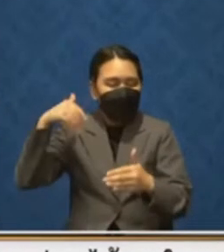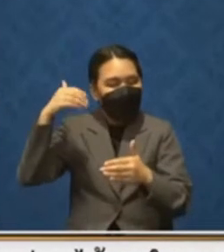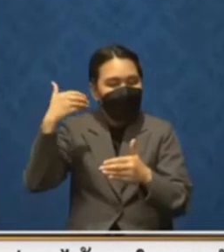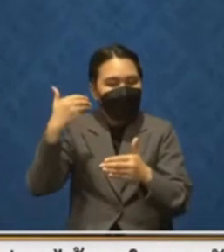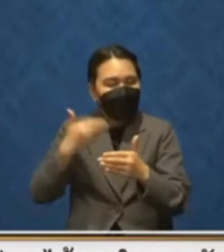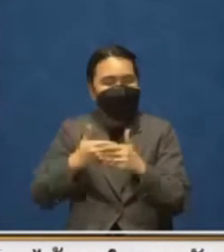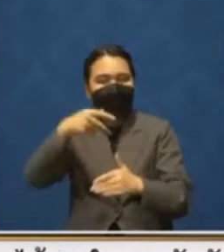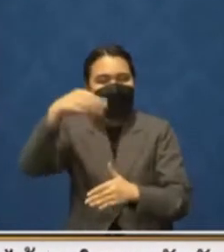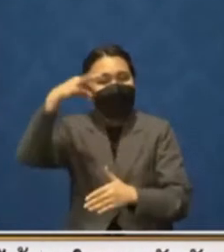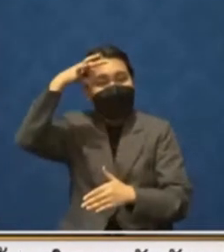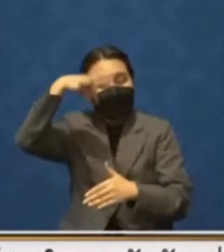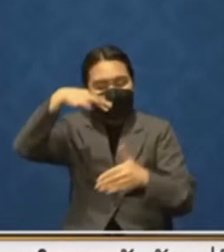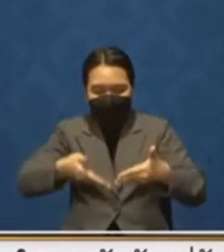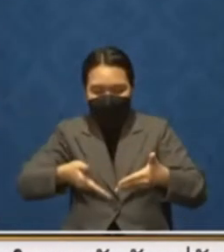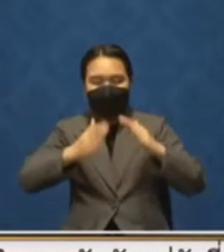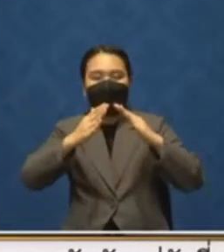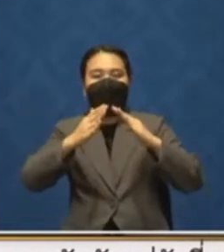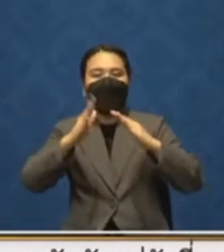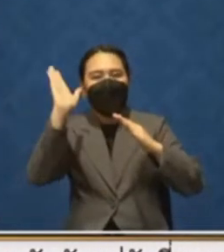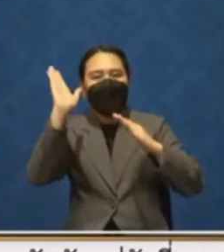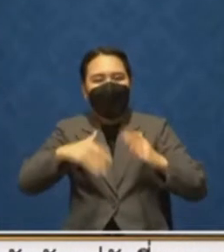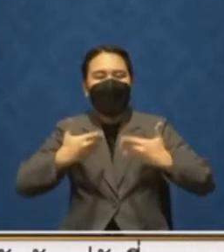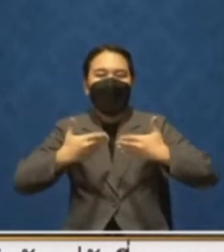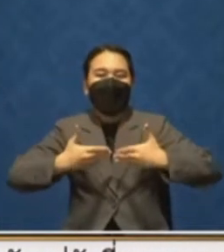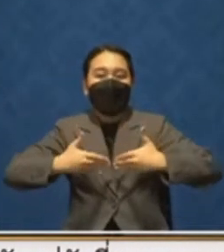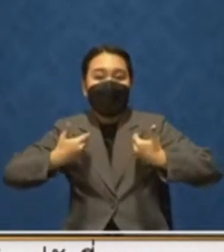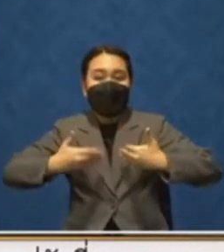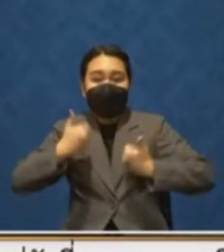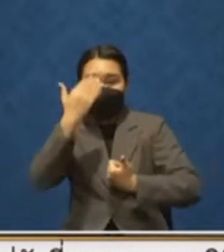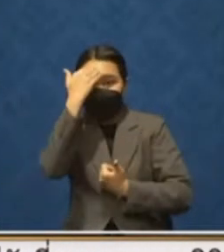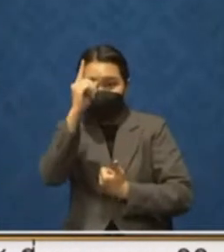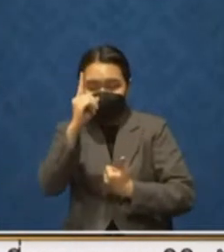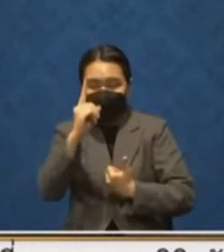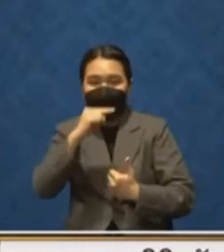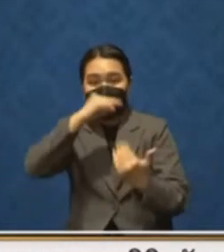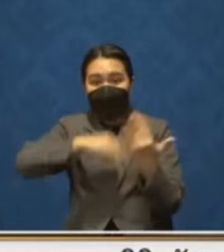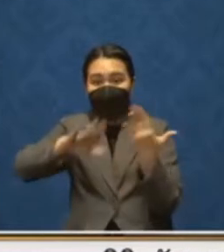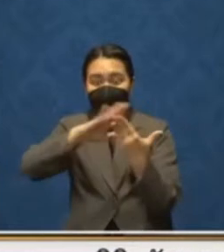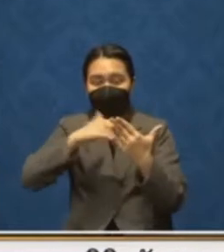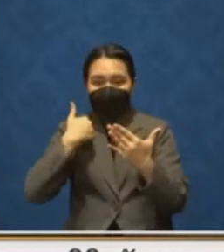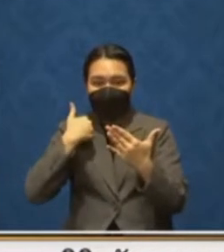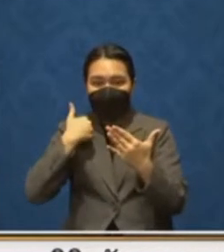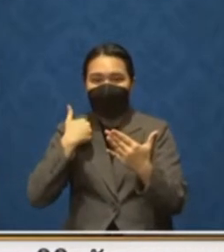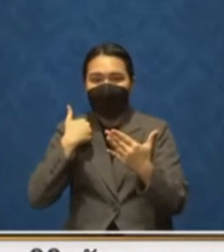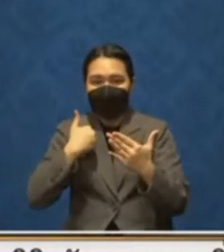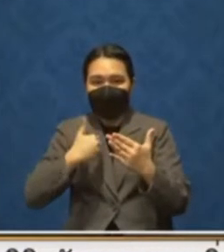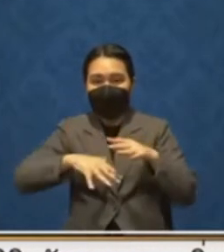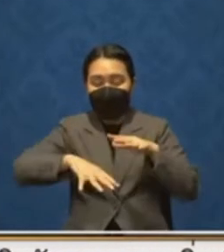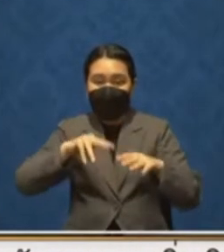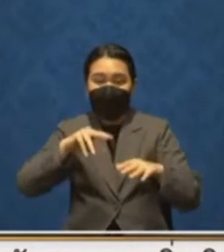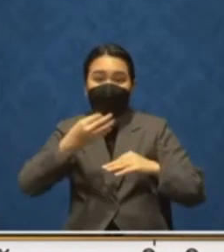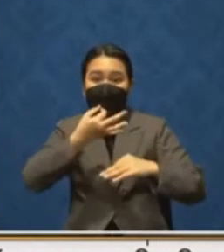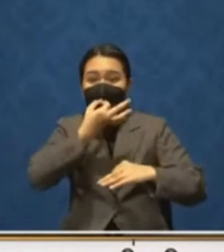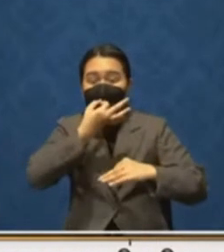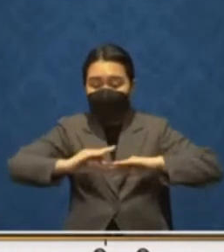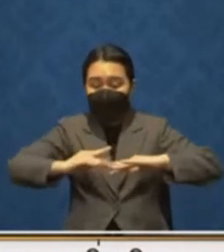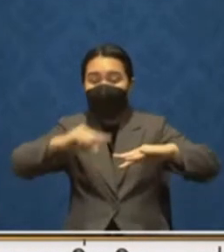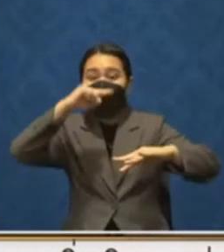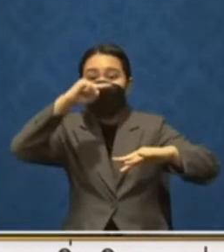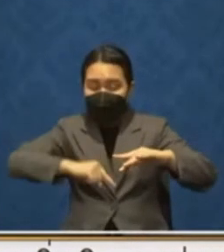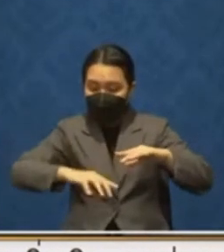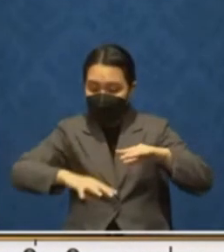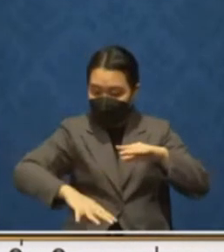ดีใจมากทั่วประเทศไทยขุดเจอกันในอ่าวไทยโชติช่วงชัชวาลแล้วครับพี่